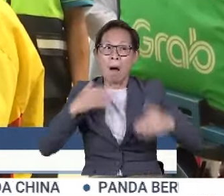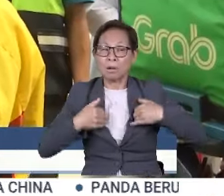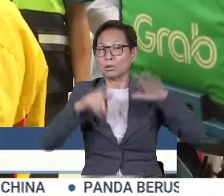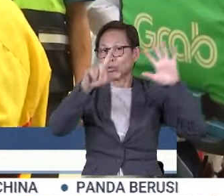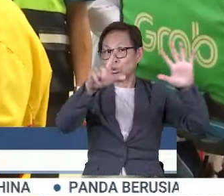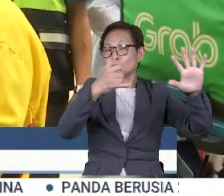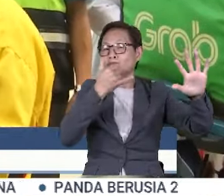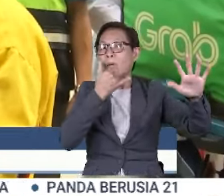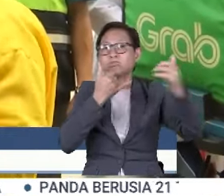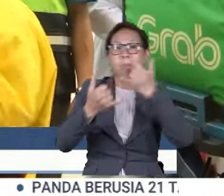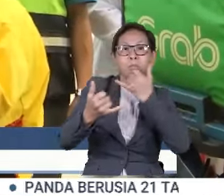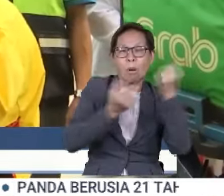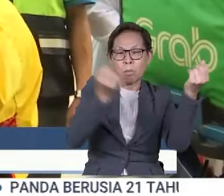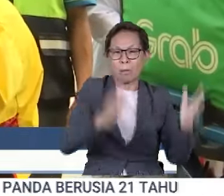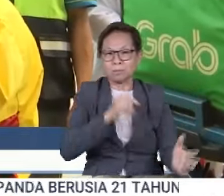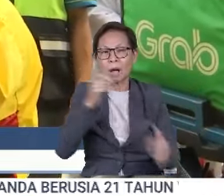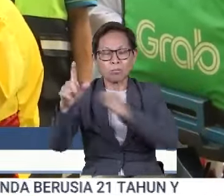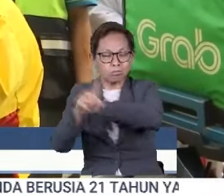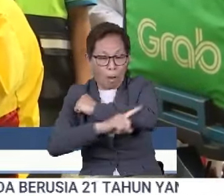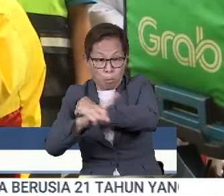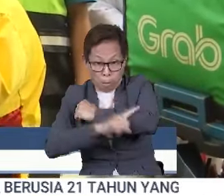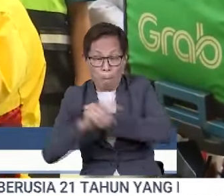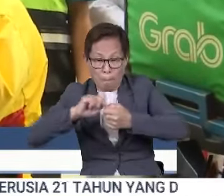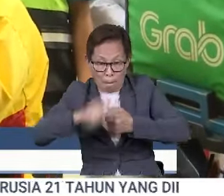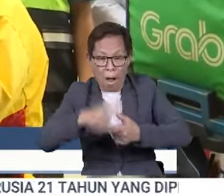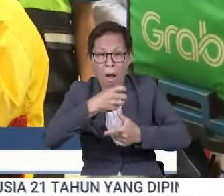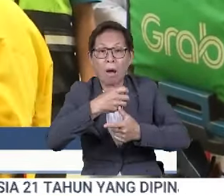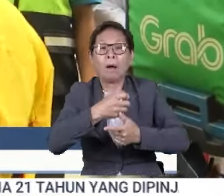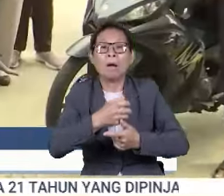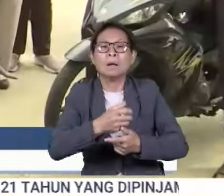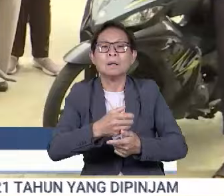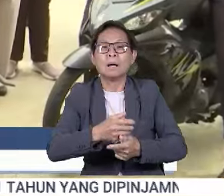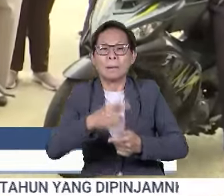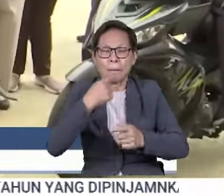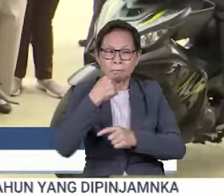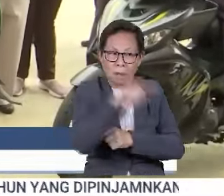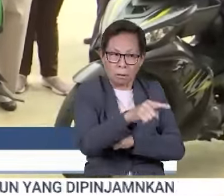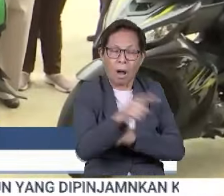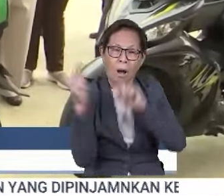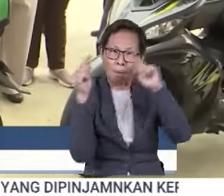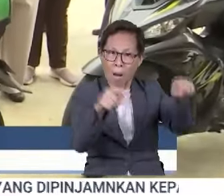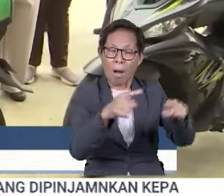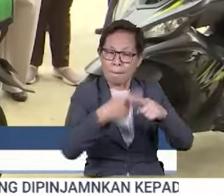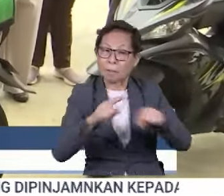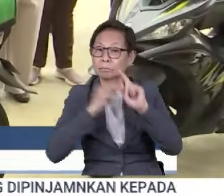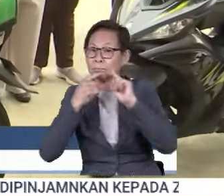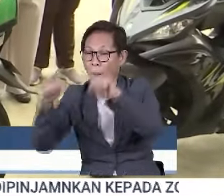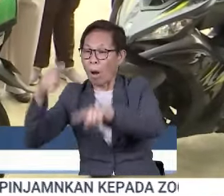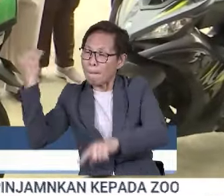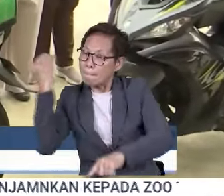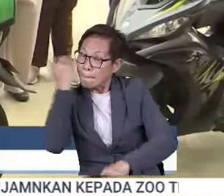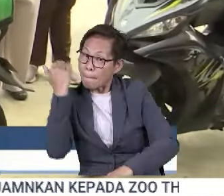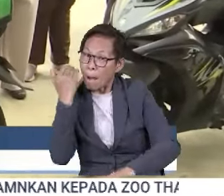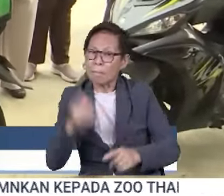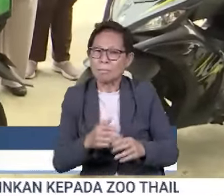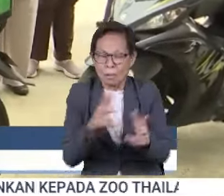7 kesalahan pemandu tidak dikenakan kompaun atau saman sebaliknya dikenakan perintah hadir ke mahkamah. Ini termasuk